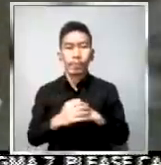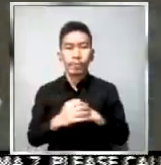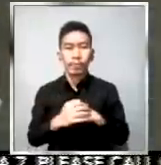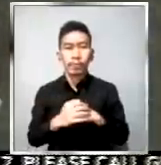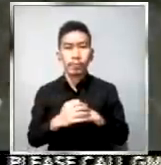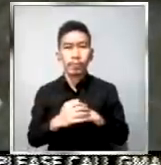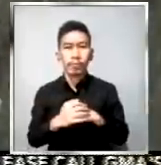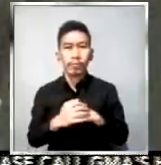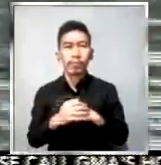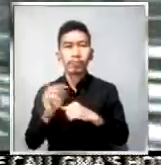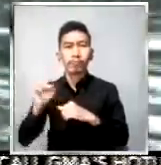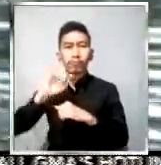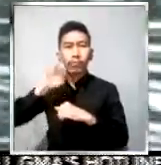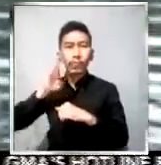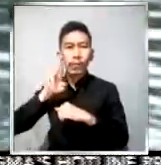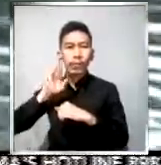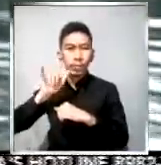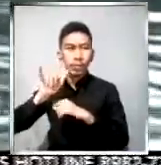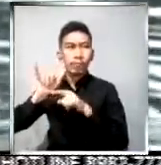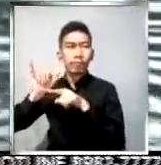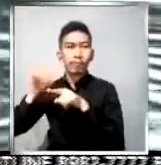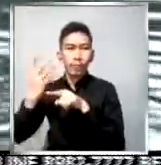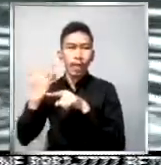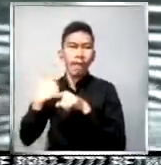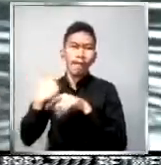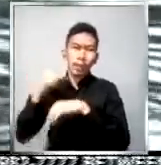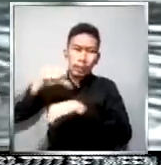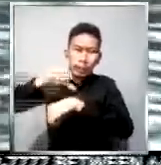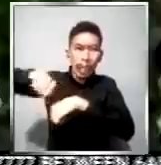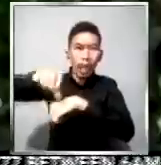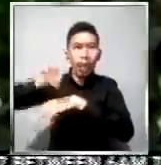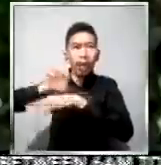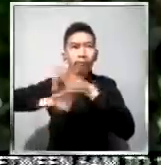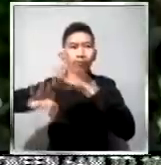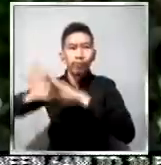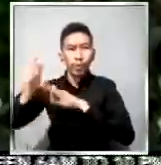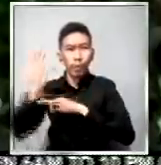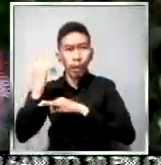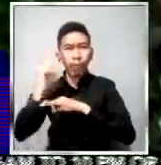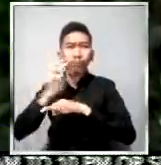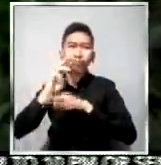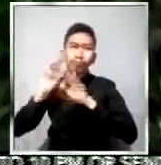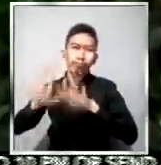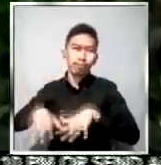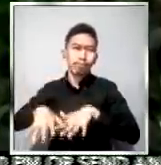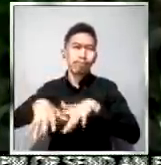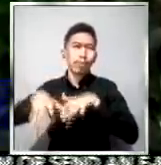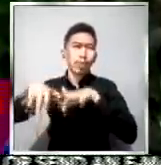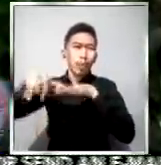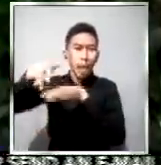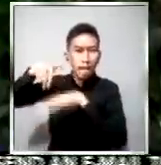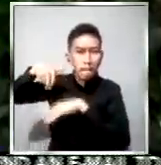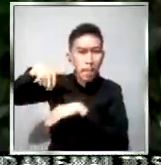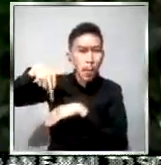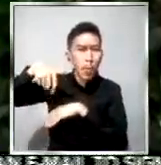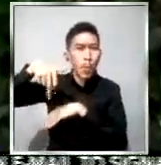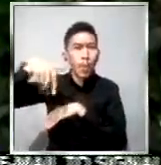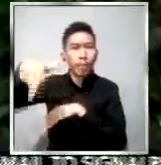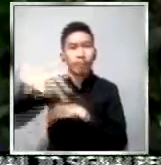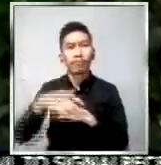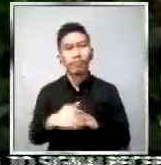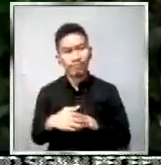sa kakalusong sa baha. Pangamba nilang mga residente? Sakit, maraming sakit. Katulad ng dinggi. Tapos